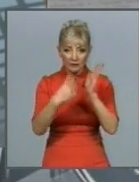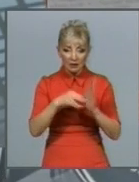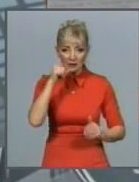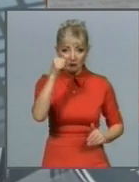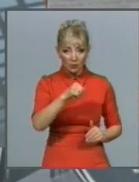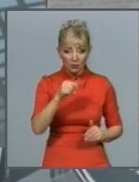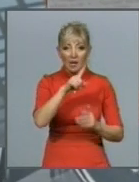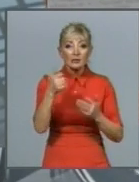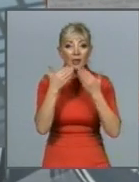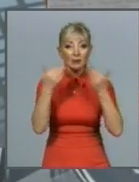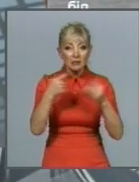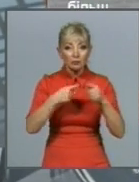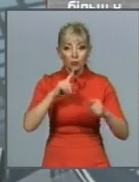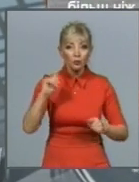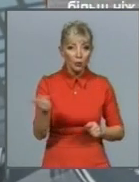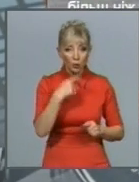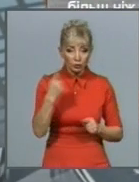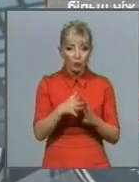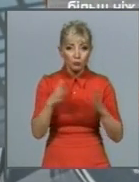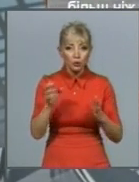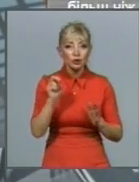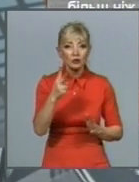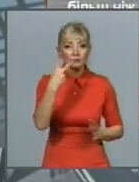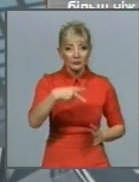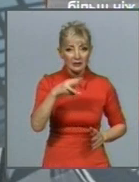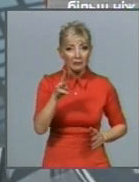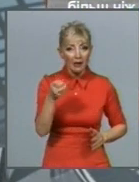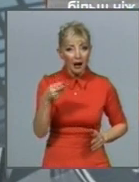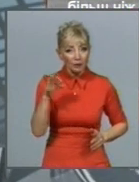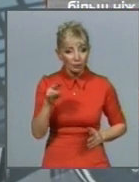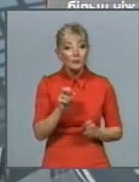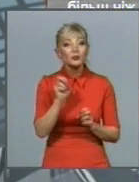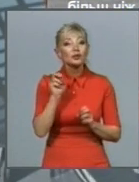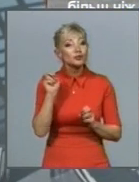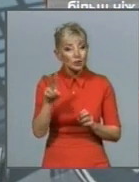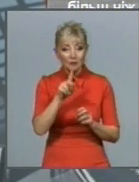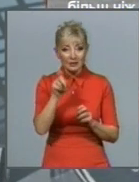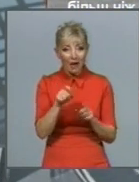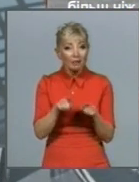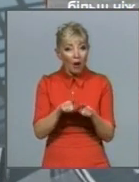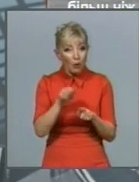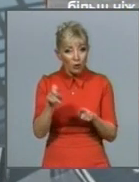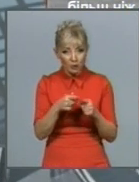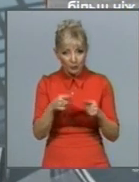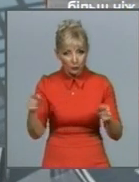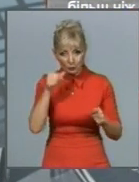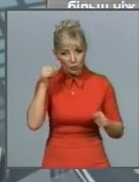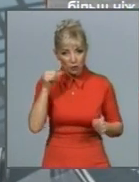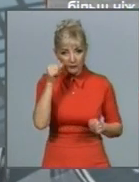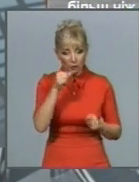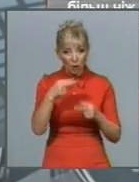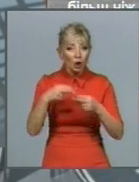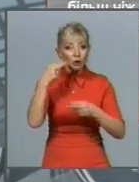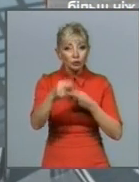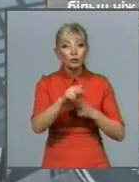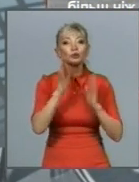а за останні півроку більше, ніж на 20 мільярдів, ніж за аналогічний період минулого року. Борг за послуги ЖКГ тільки